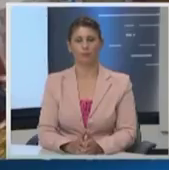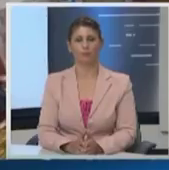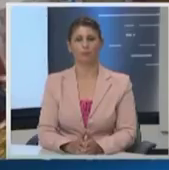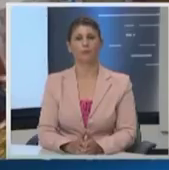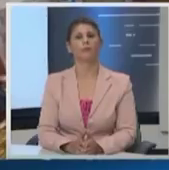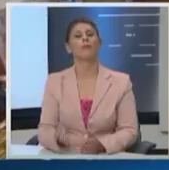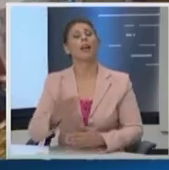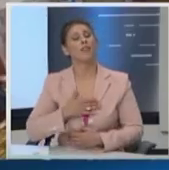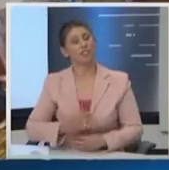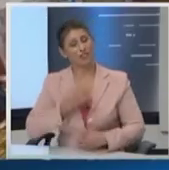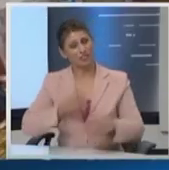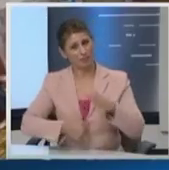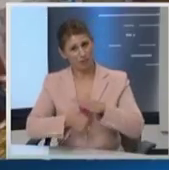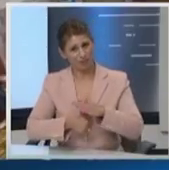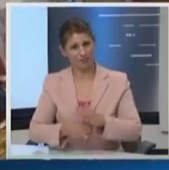Ευχαριστώ, κύριε Πρόεδρε.